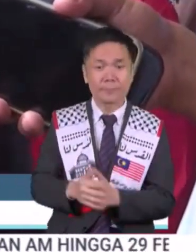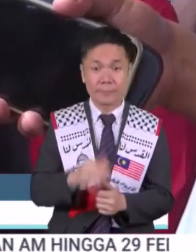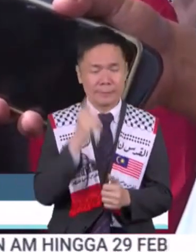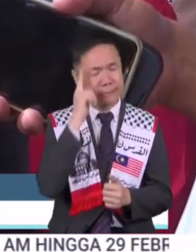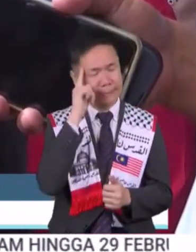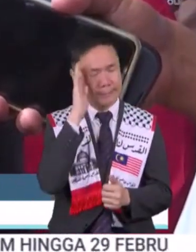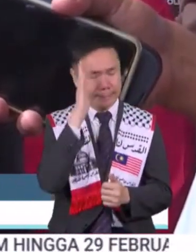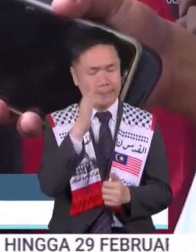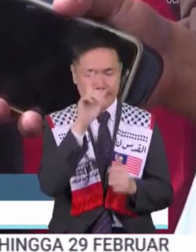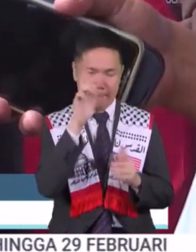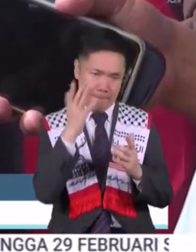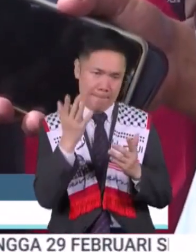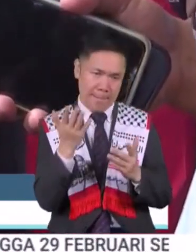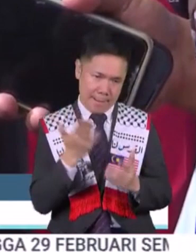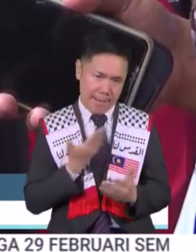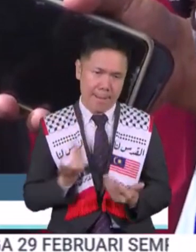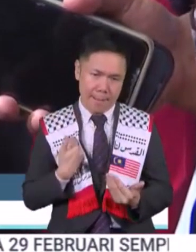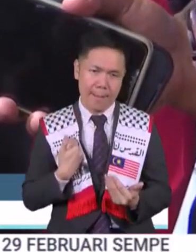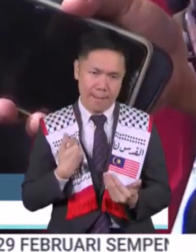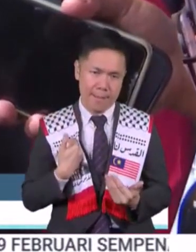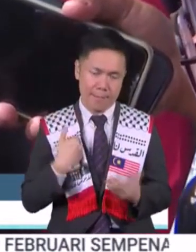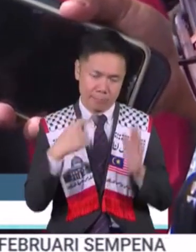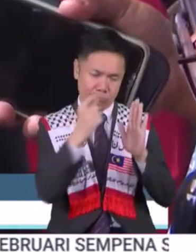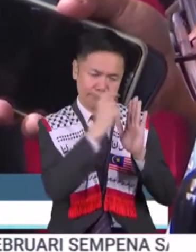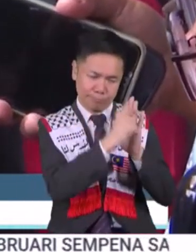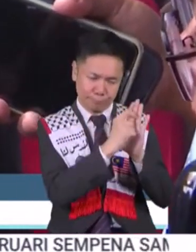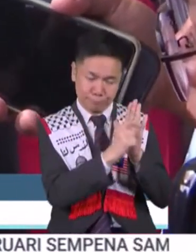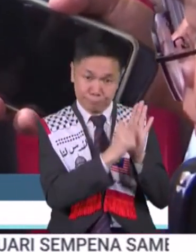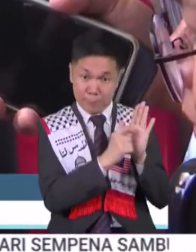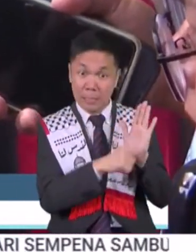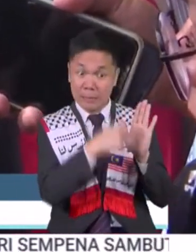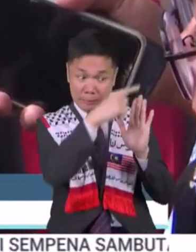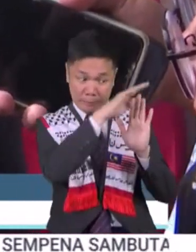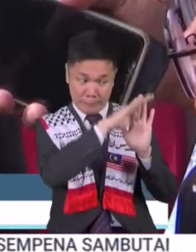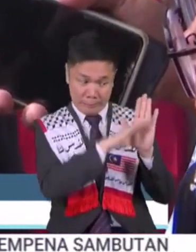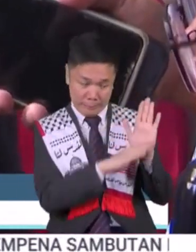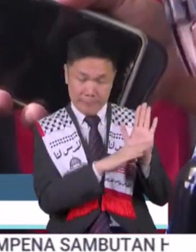garis panduan yang perlu dipatuhi